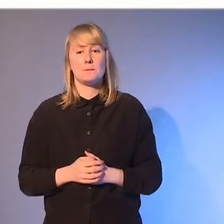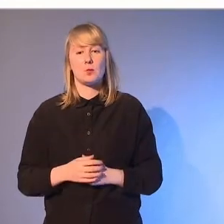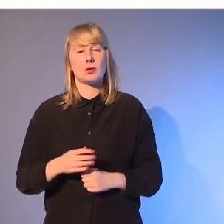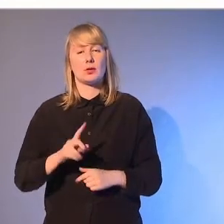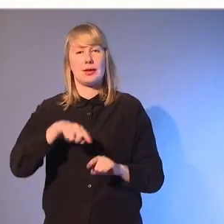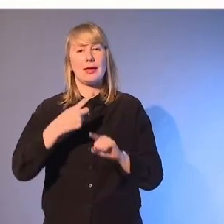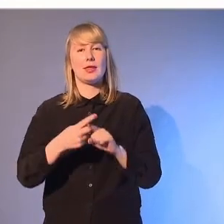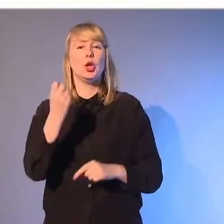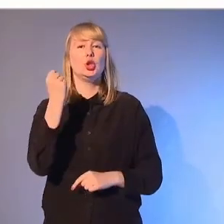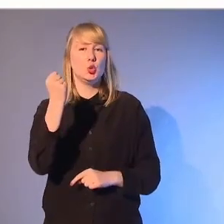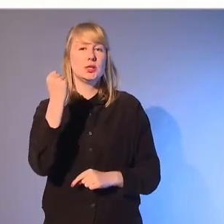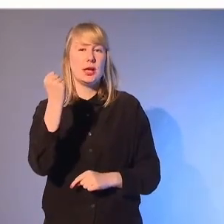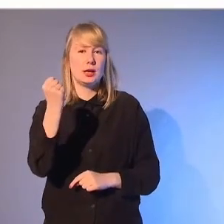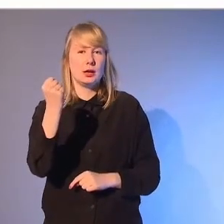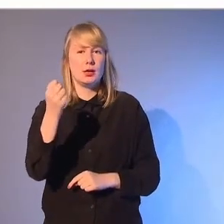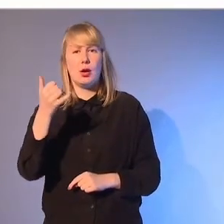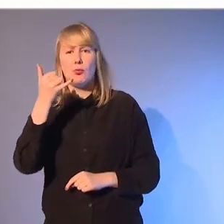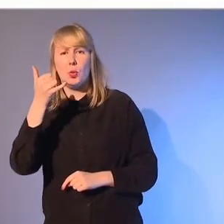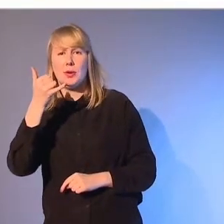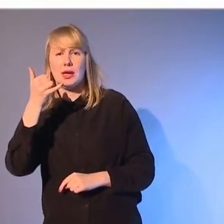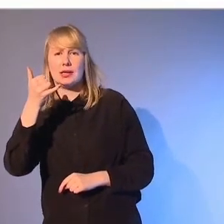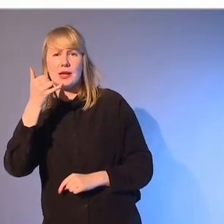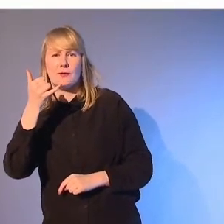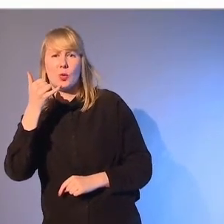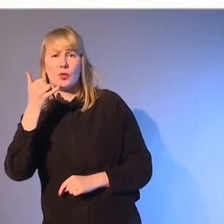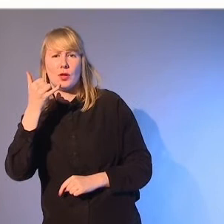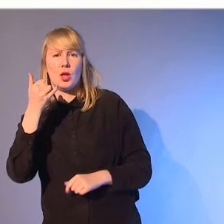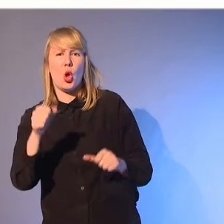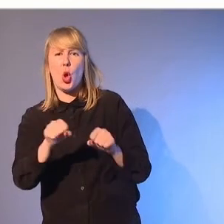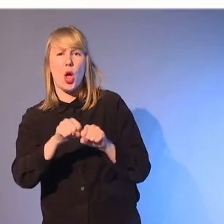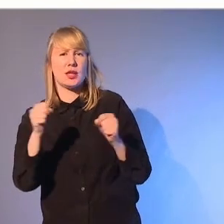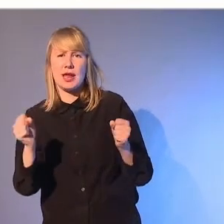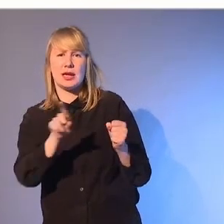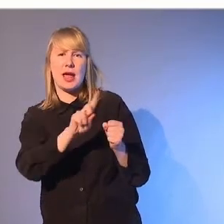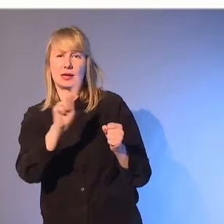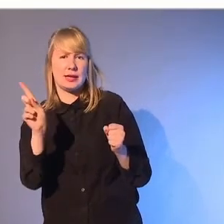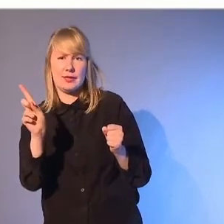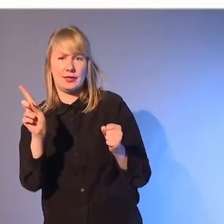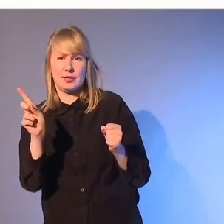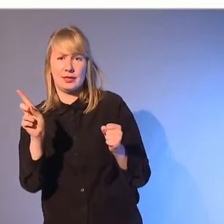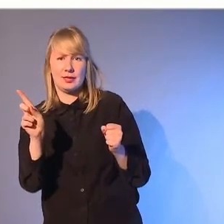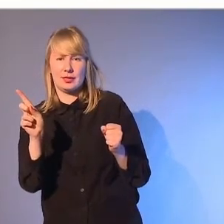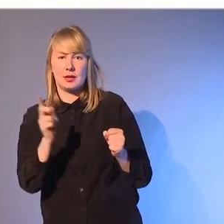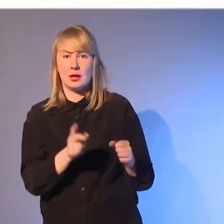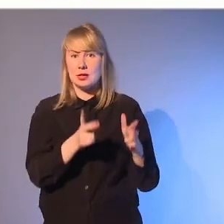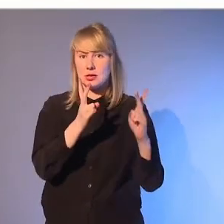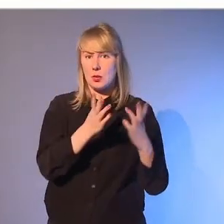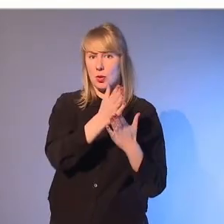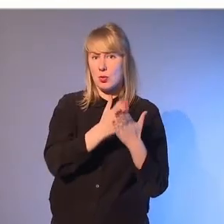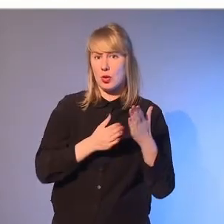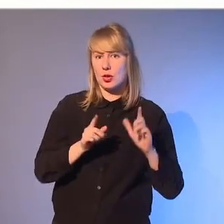trusselen da. Altså at mobiltelefonen, den ødelegger hele tiden. På samme måte som